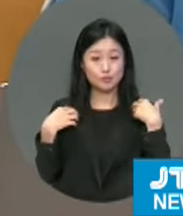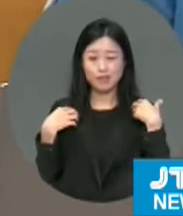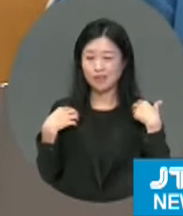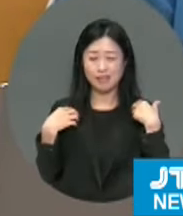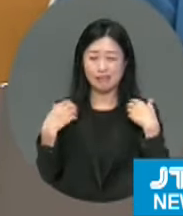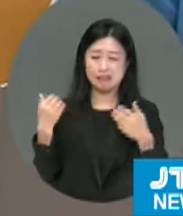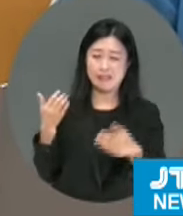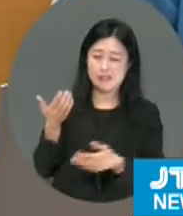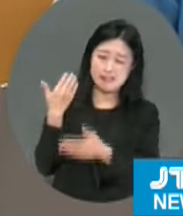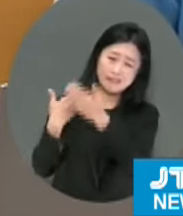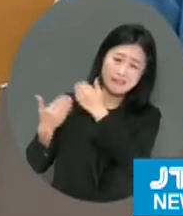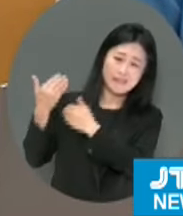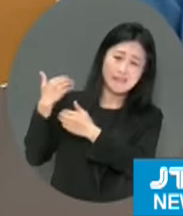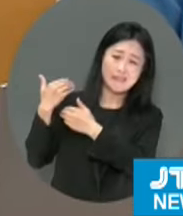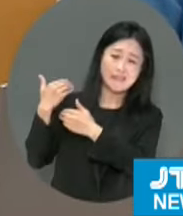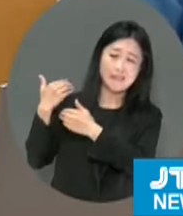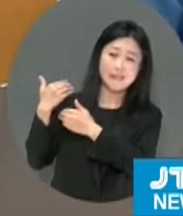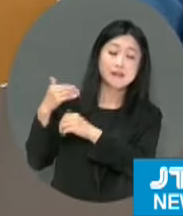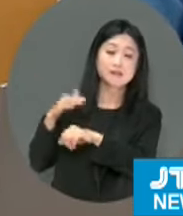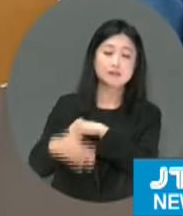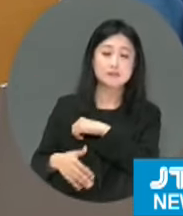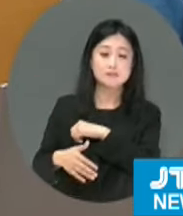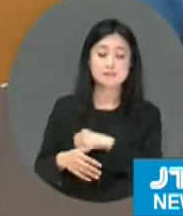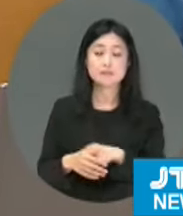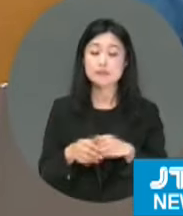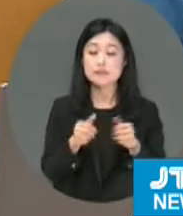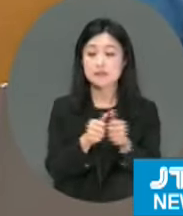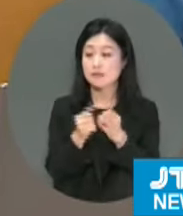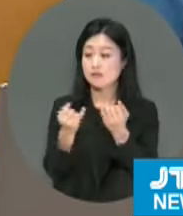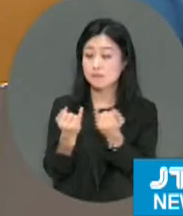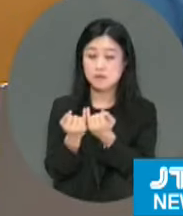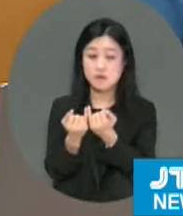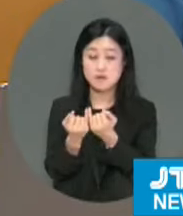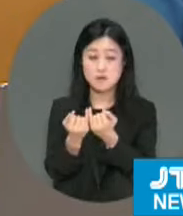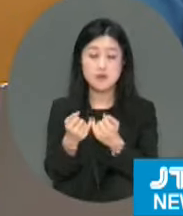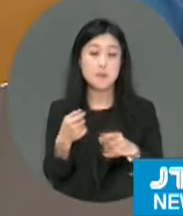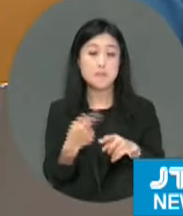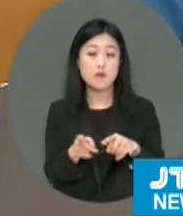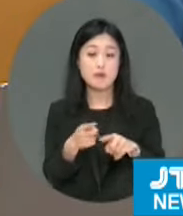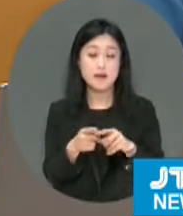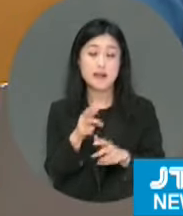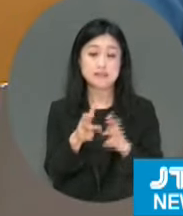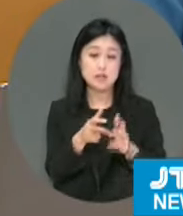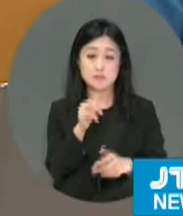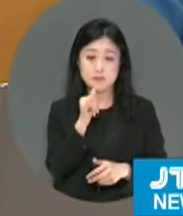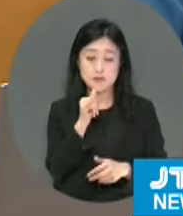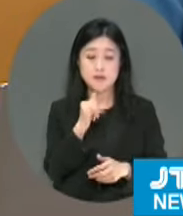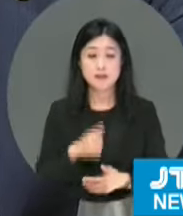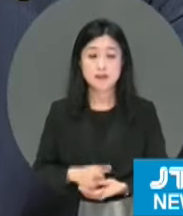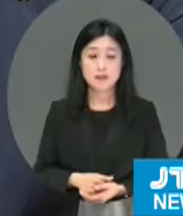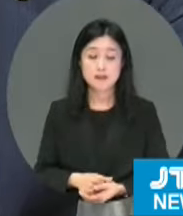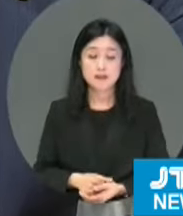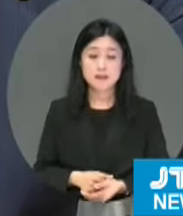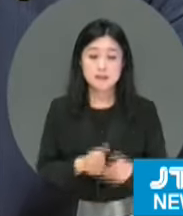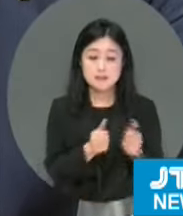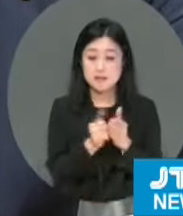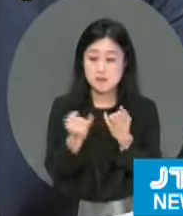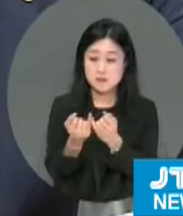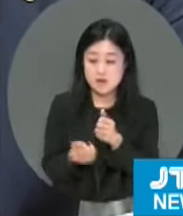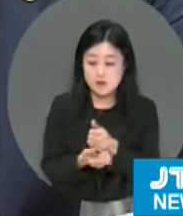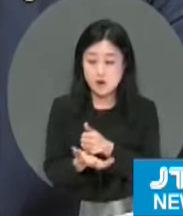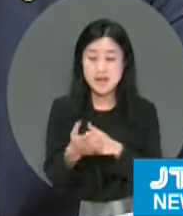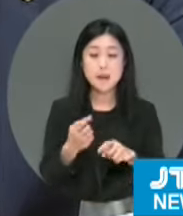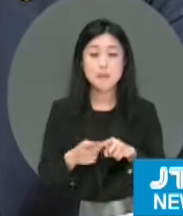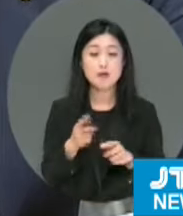있어요. 그 성별 영향평가 사업이 있죠? 예, 그렇습니다. 성별 영향평가 사업이